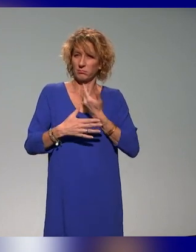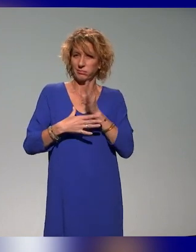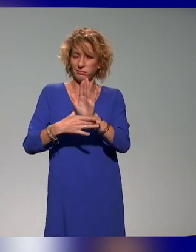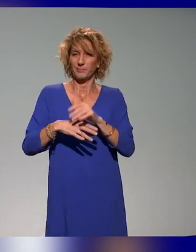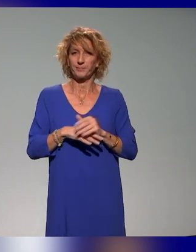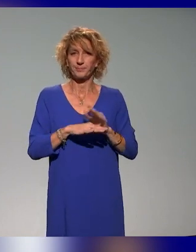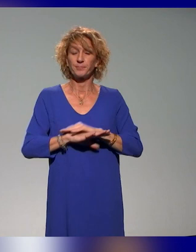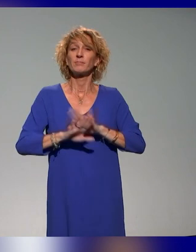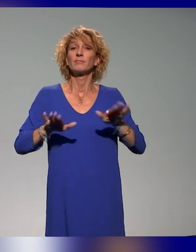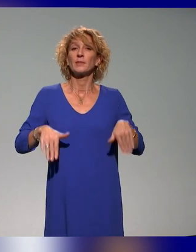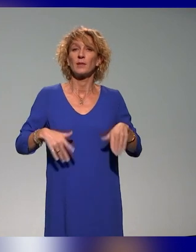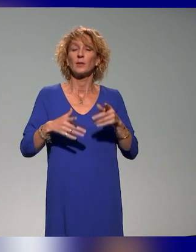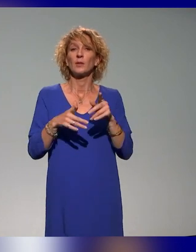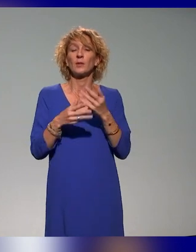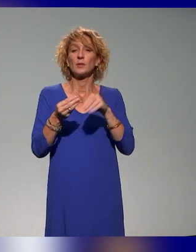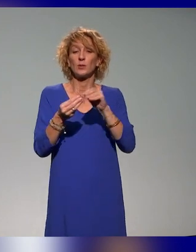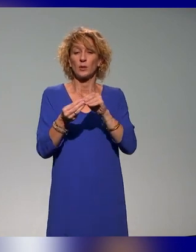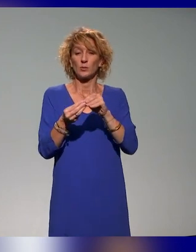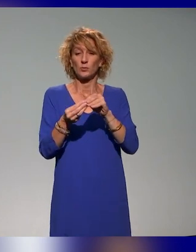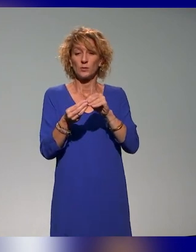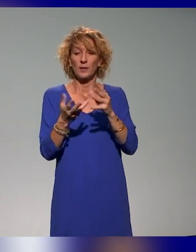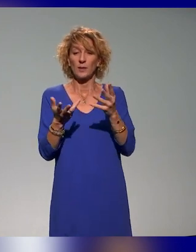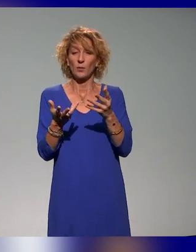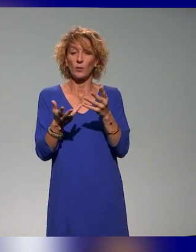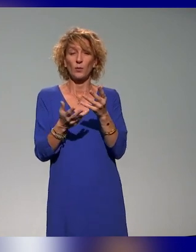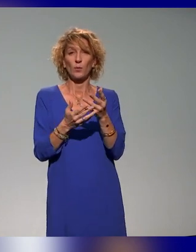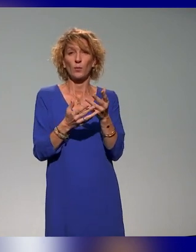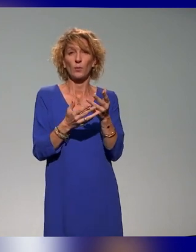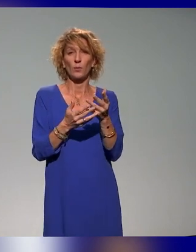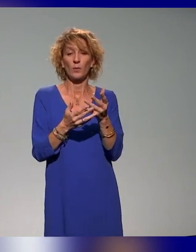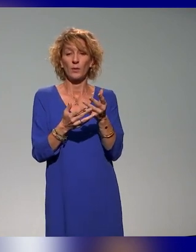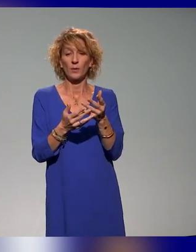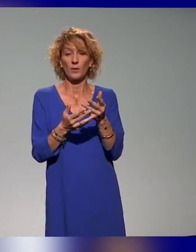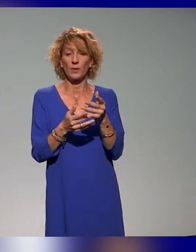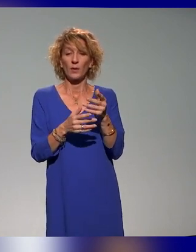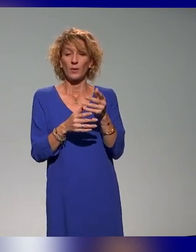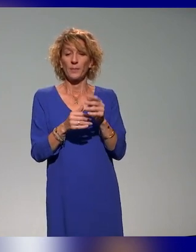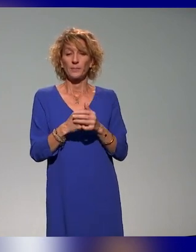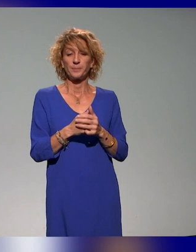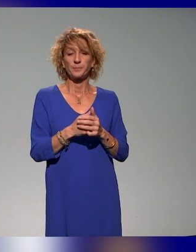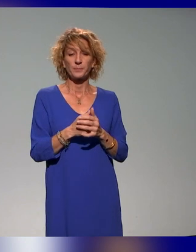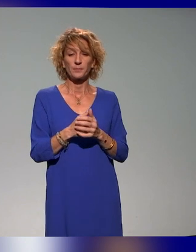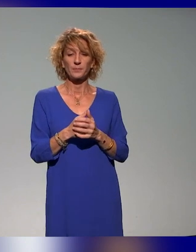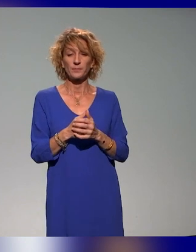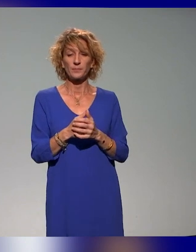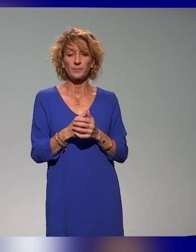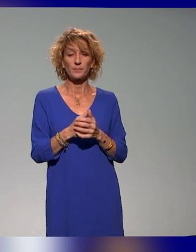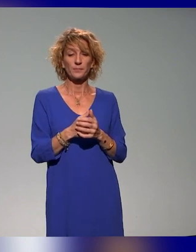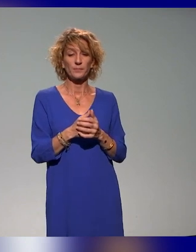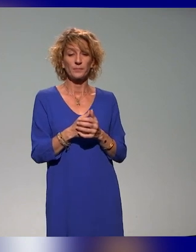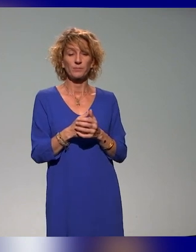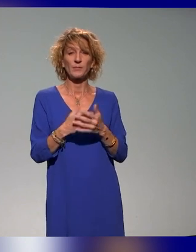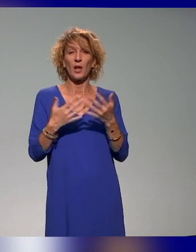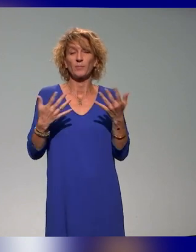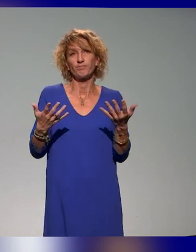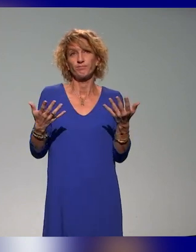Et enfin, on peut ajouter un outil assez récemment aussi, qui est tout un